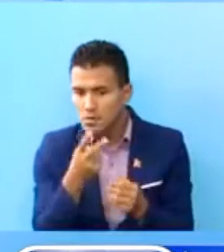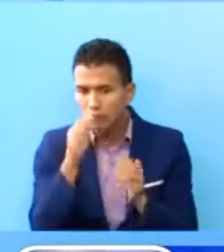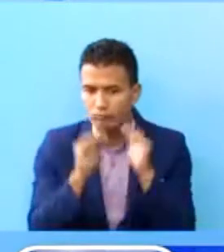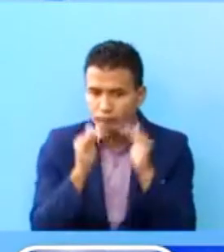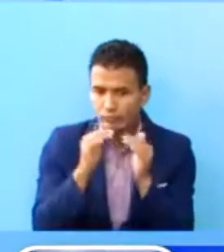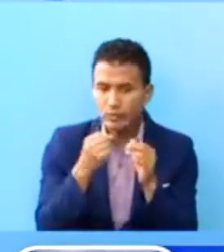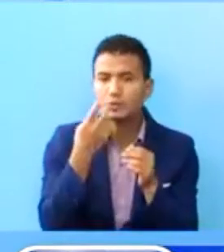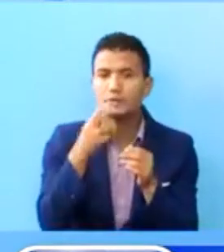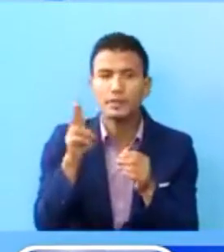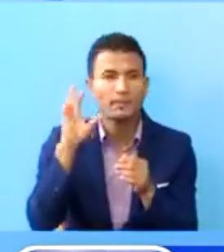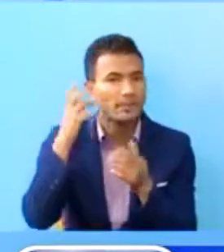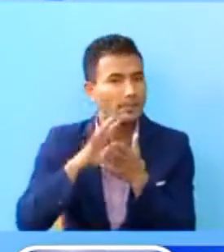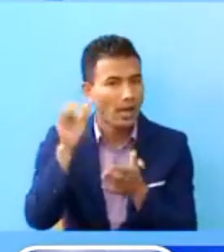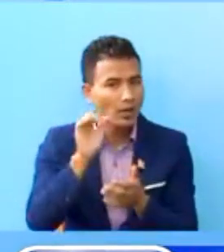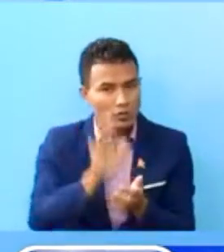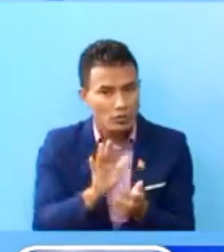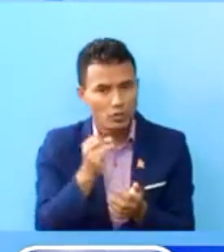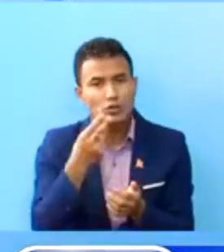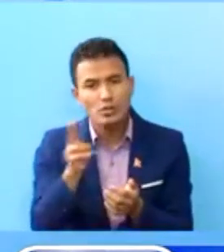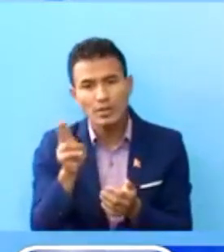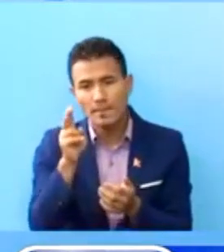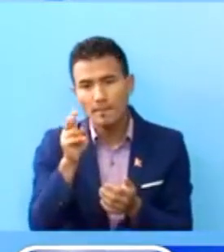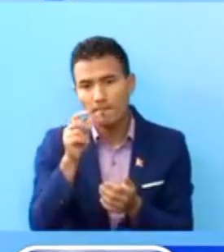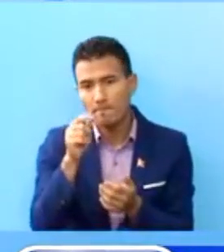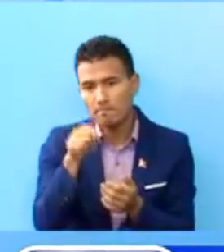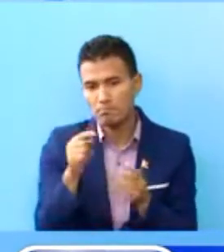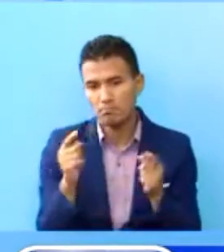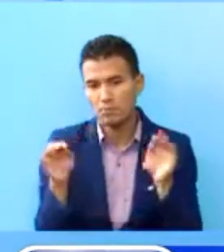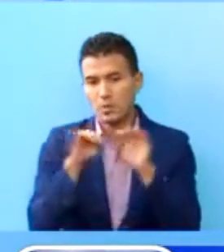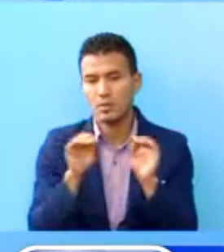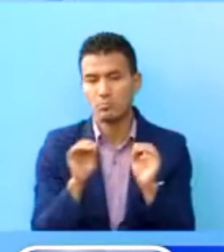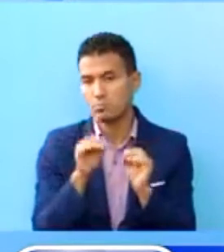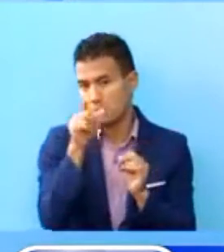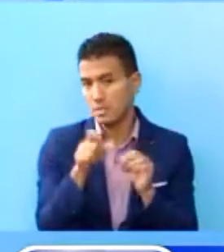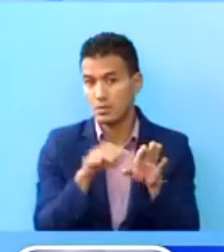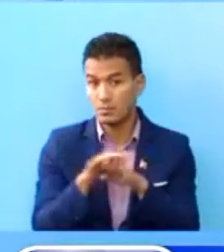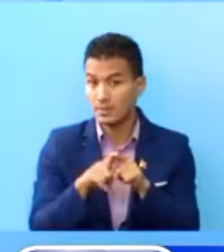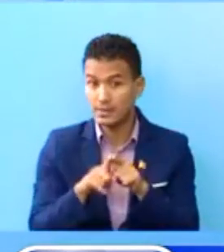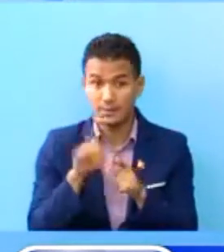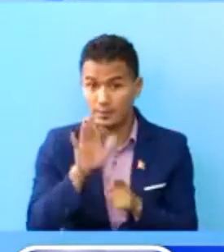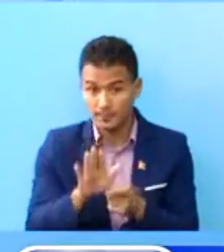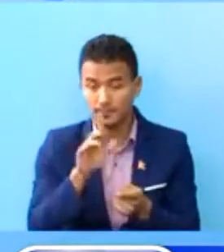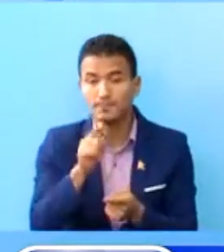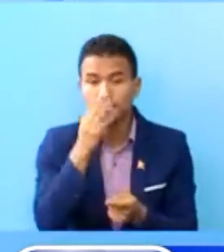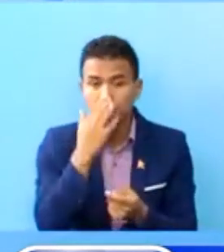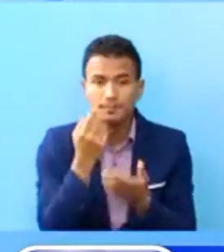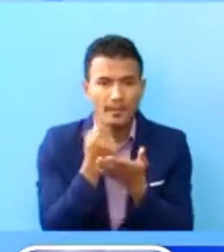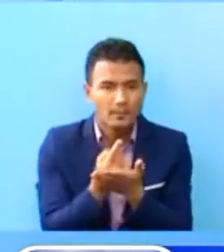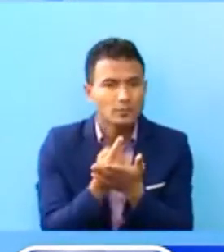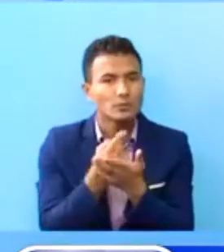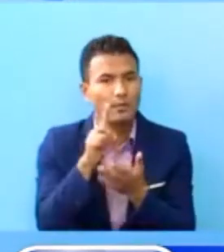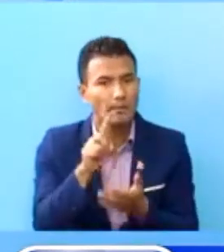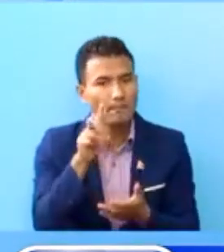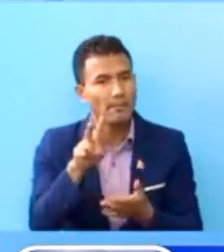व्यक्तिहरू आयातित भएका छन् र कति चाहिँ कुनै पनि इपिडेमिकल लिङ्क नभएका व्यक्तिहरू पनि भेटिएको कारणले हामीले काठमाडौँका